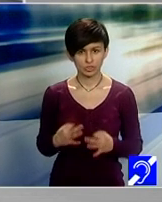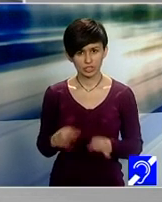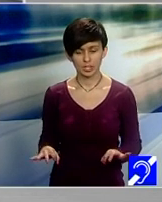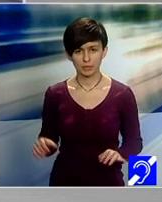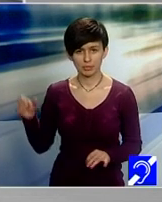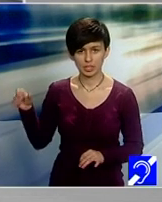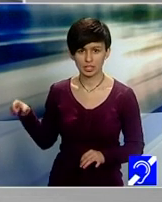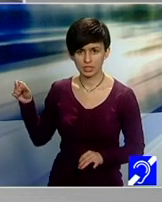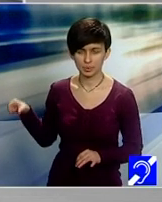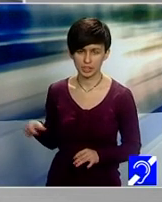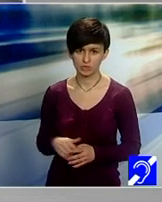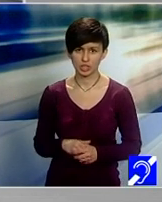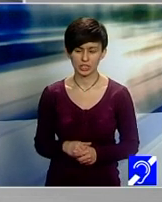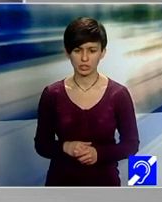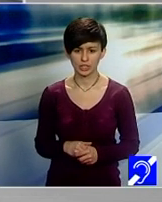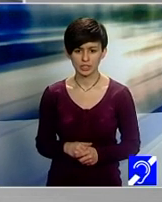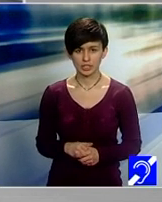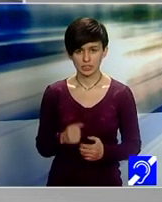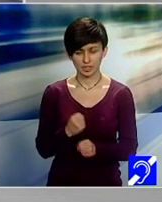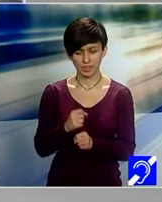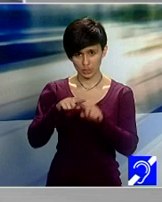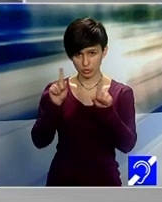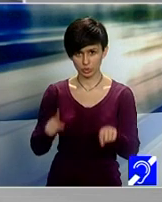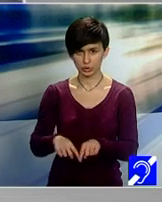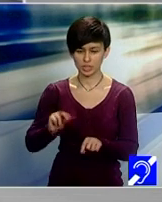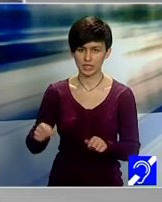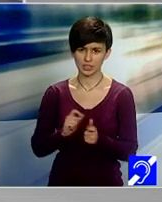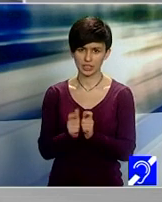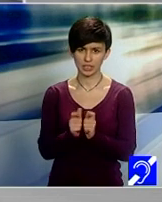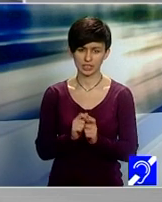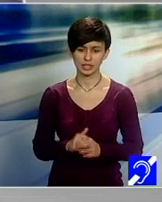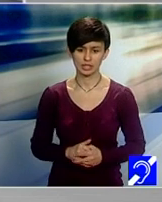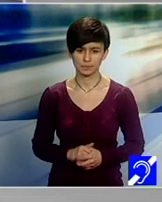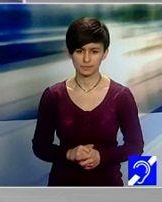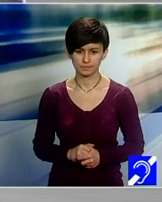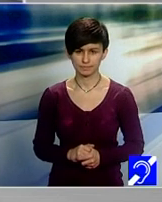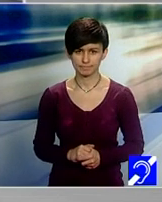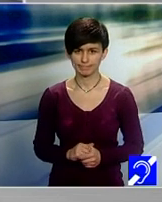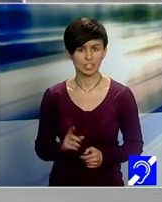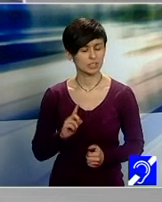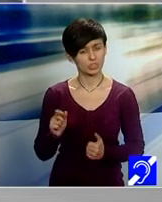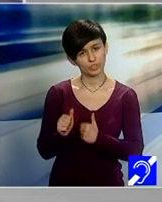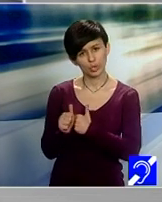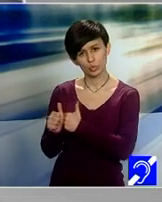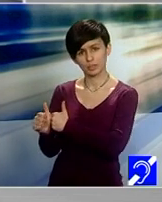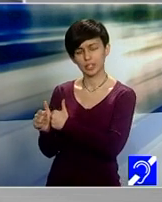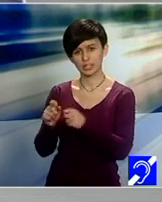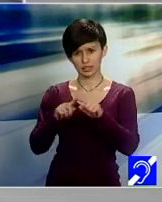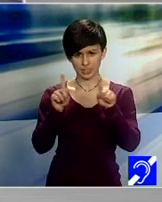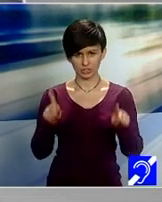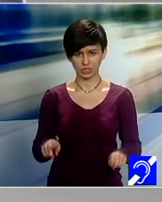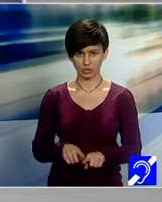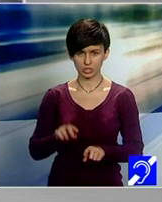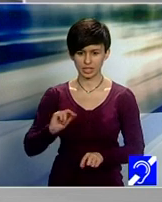să o ia efectiv de la zero și să meargă mai departe fără să fie urmărit nu știu câtă vreme de acel contract de credit pe care